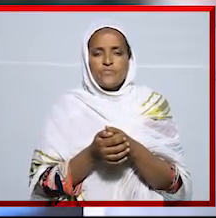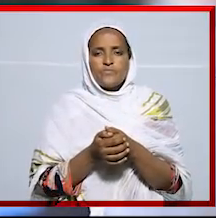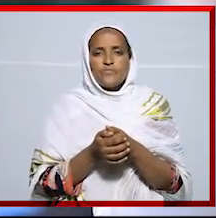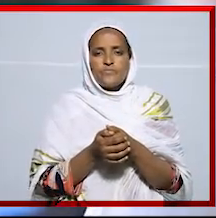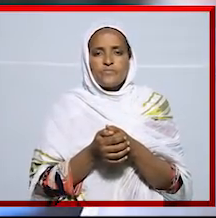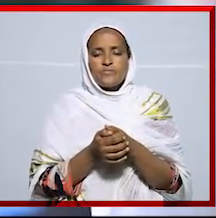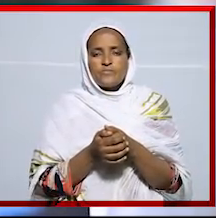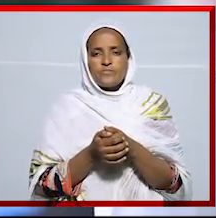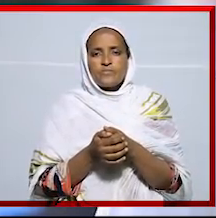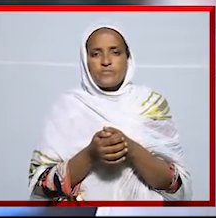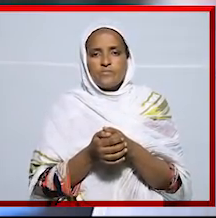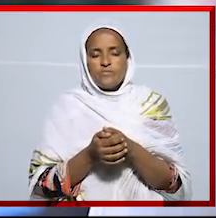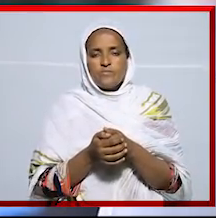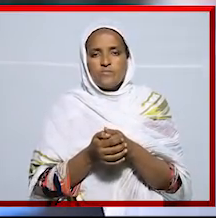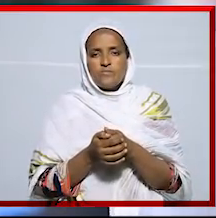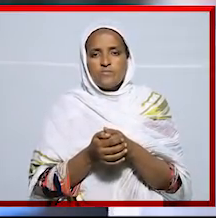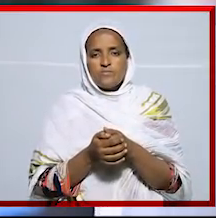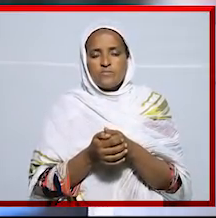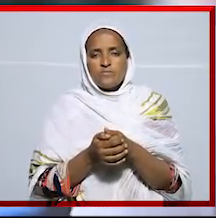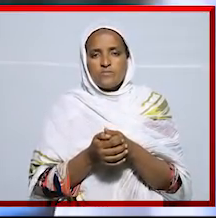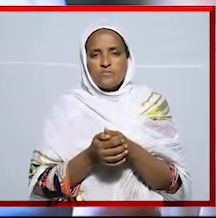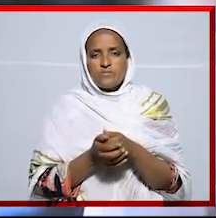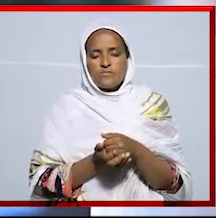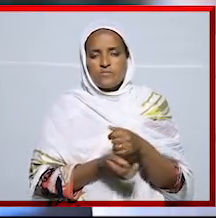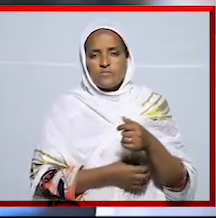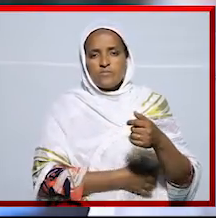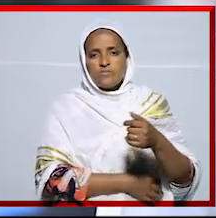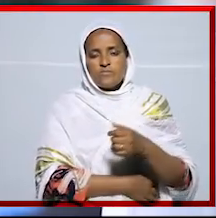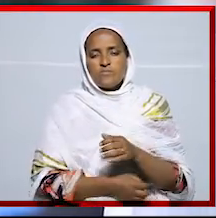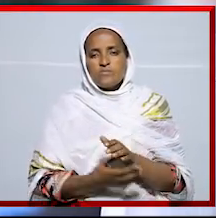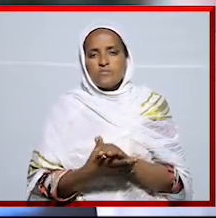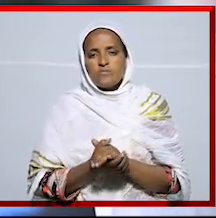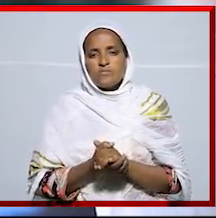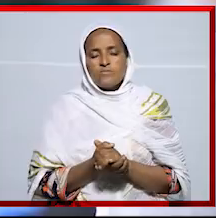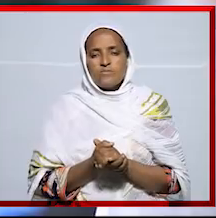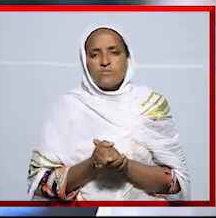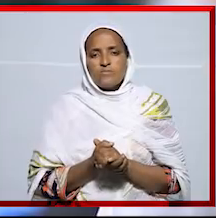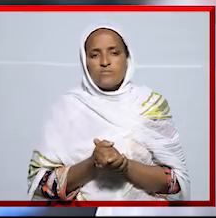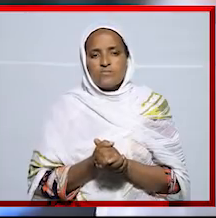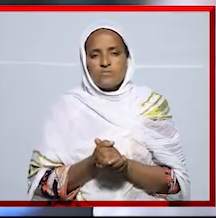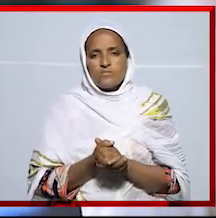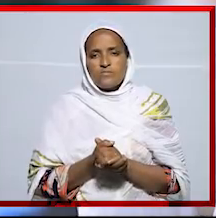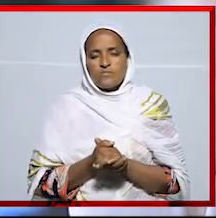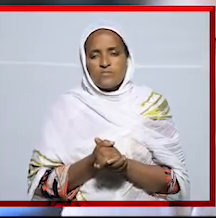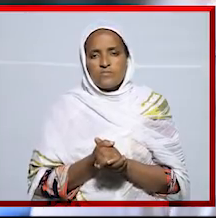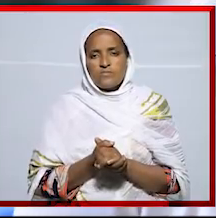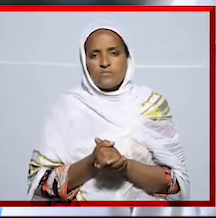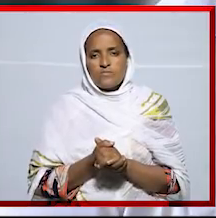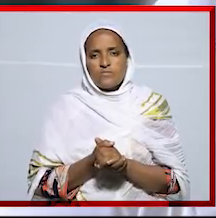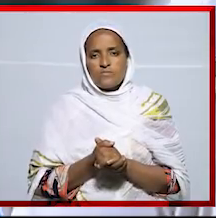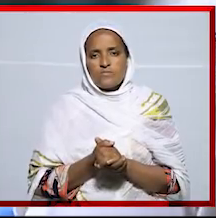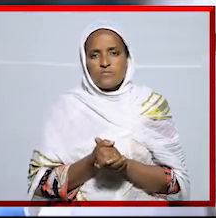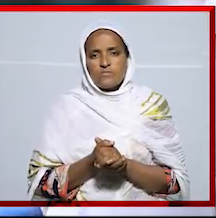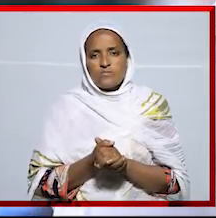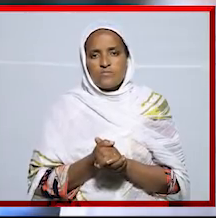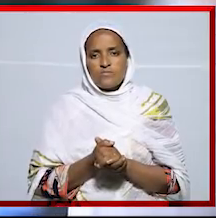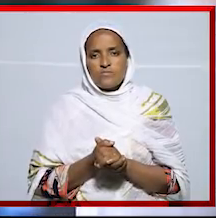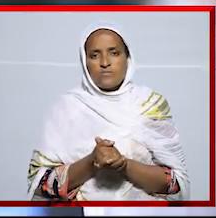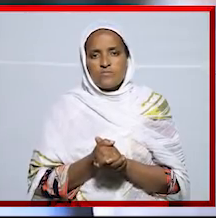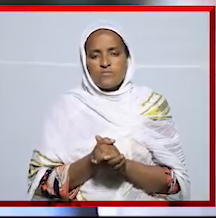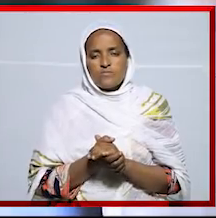የማስበው። ሁሉን ነገር የሚወደኝ ቢኖር ሁሉን ነገር ጥሎ ይከተለኝ ነው አይደል የሚለው እና ሁሉን ነገር ጥሎ ነው የሚገባው